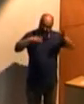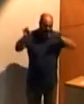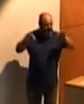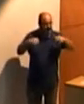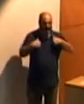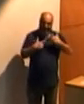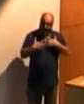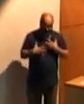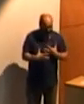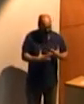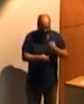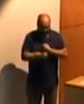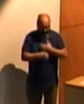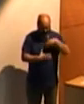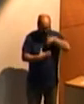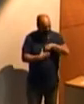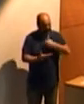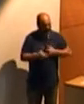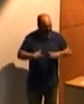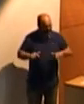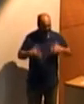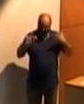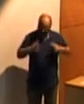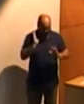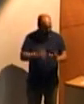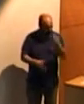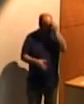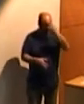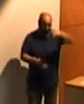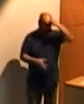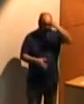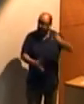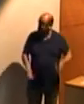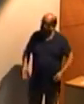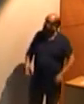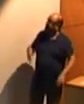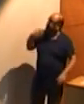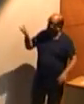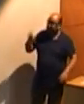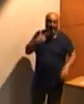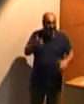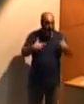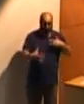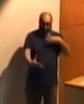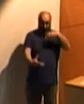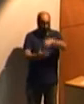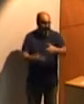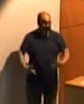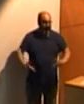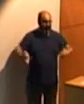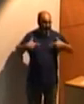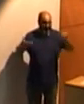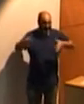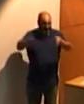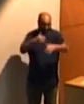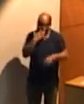fondatrice de l'humain qui veut comprendre qu'ils cherchent à comprendre dans sa liberté et finalement on se dit mais si on rentre dans l'atelier de création divine au